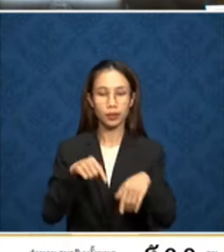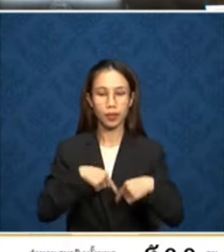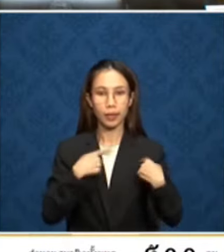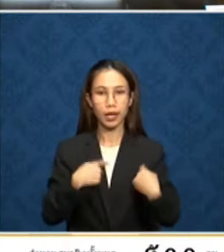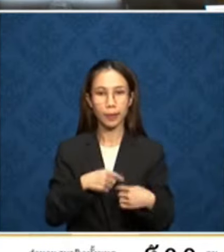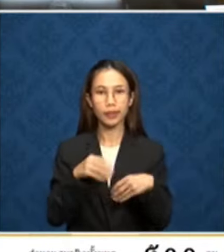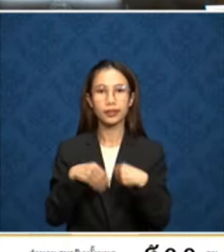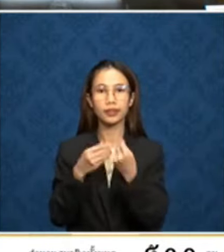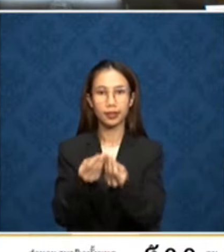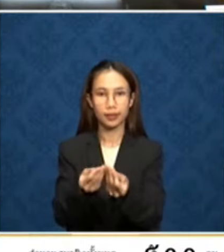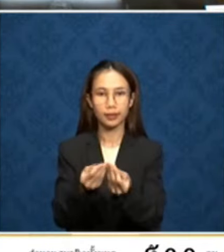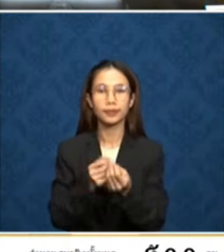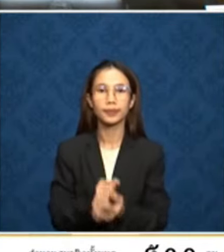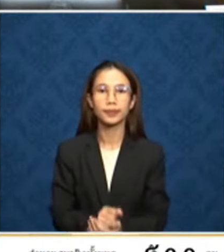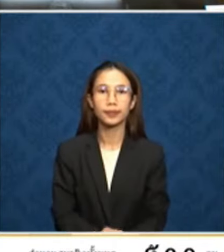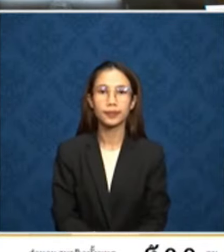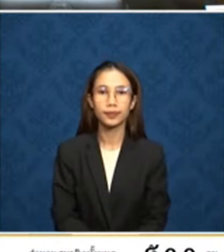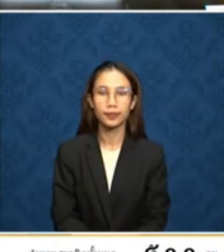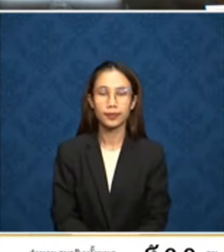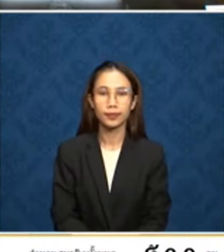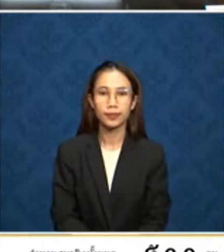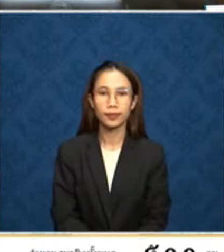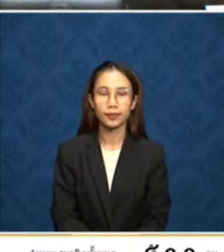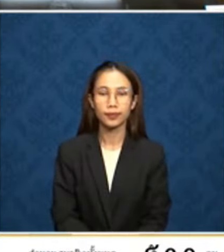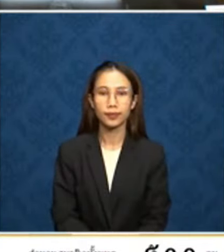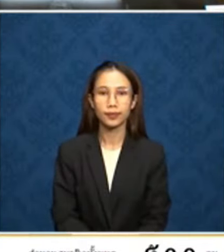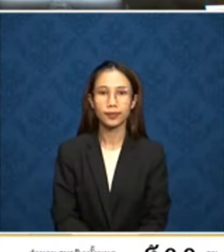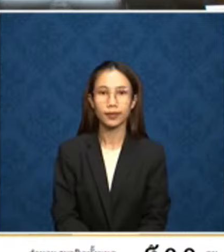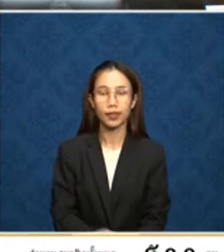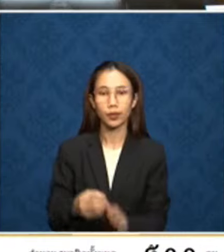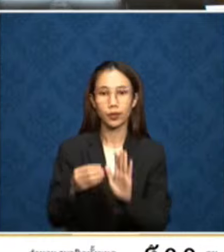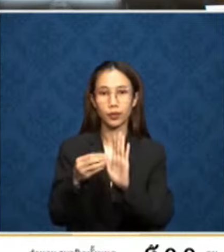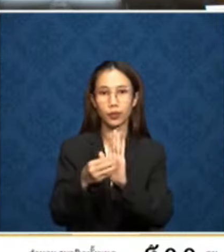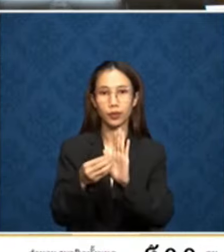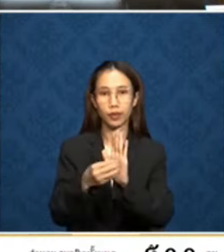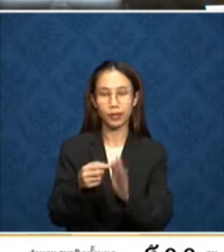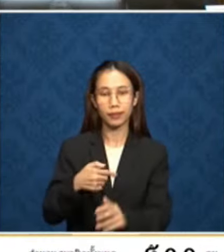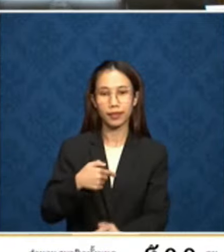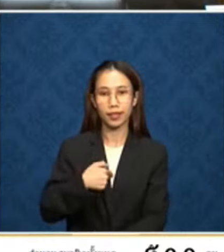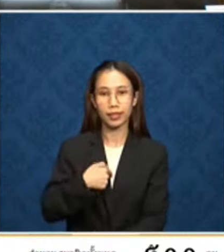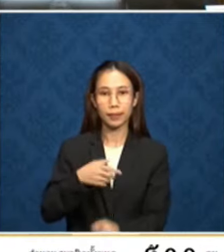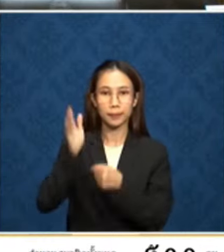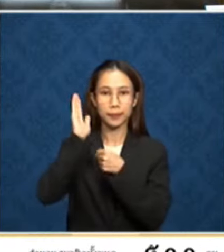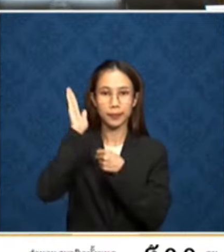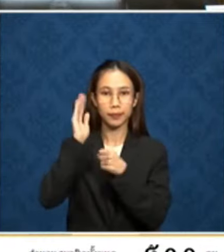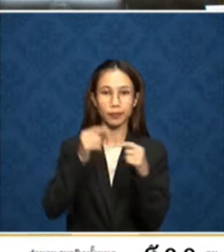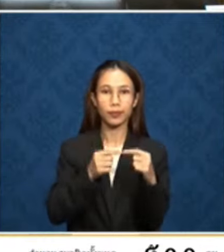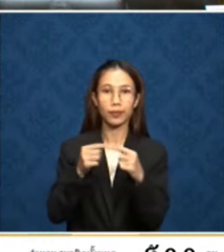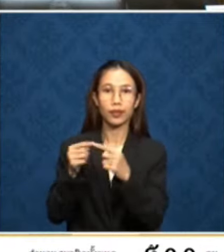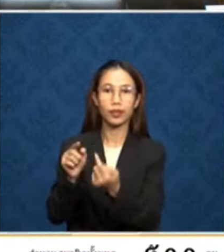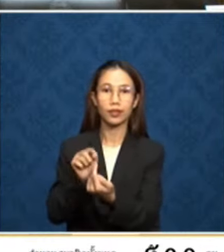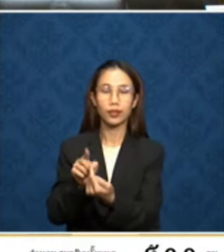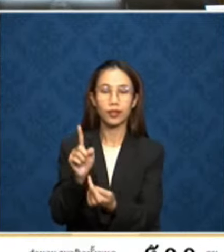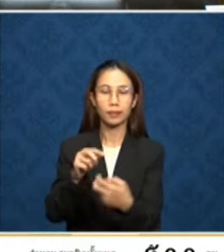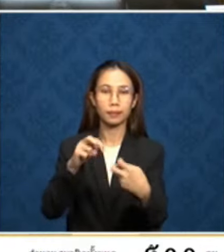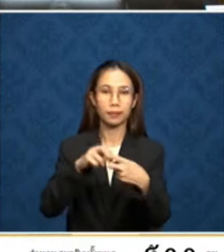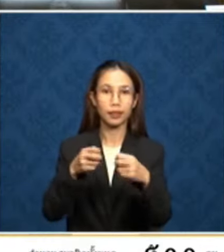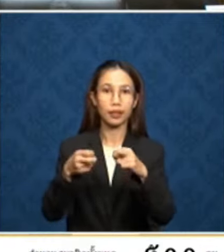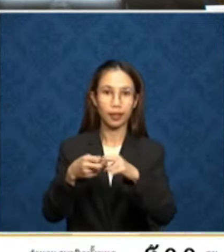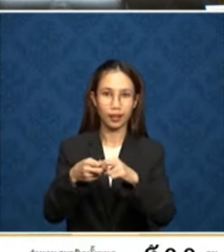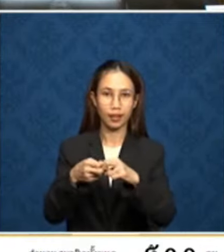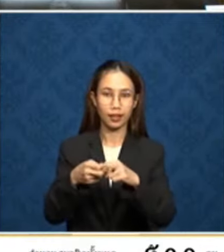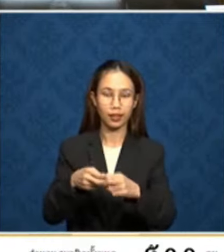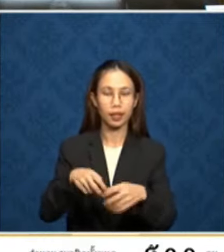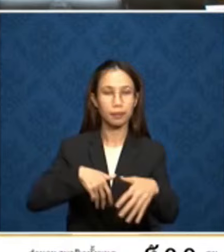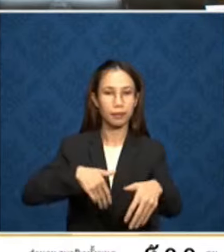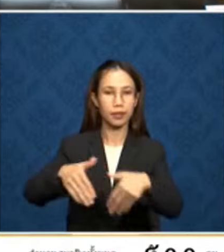ใจให้นะคะท่านประธานคะในส่วนของกรุงเทพมหานครที่ดิฉันจะได้อภิปรายต่อนั้นก็คงจะเป็นในเรื่องของปัญหาที่พี่น้อง